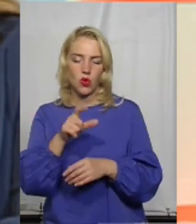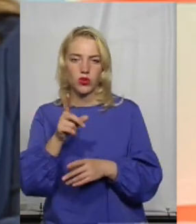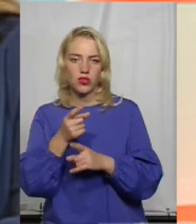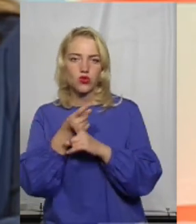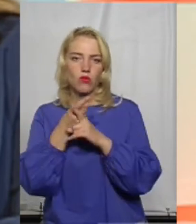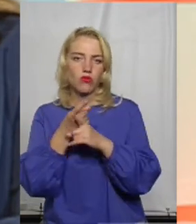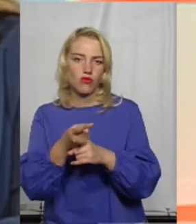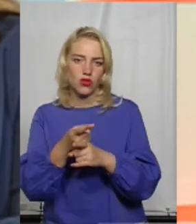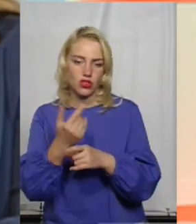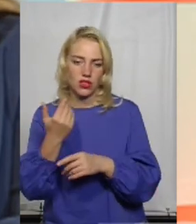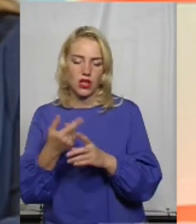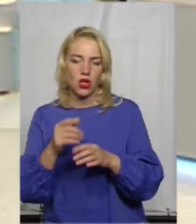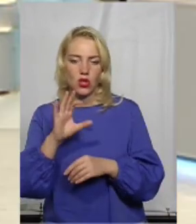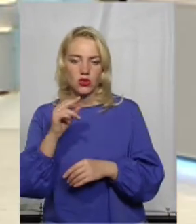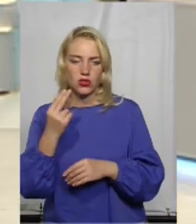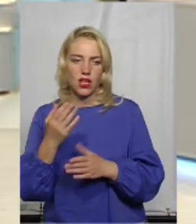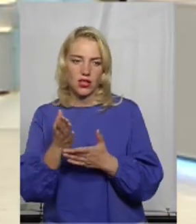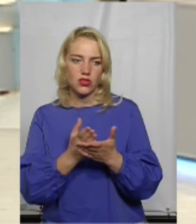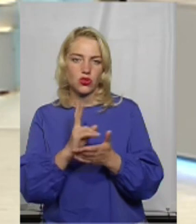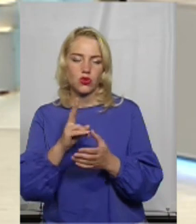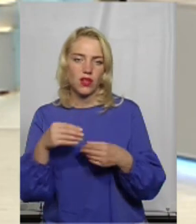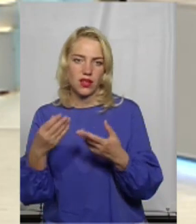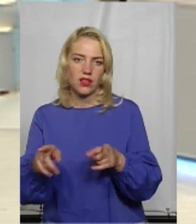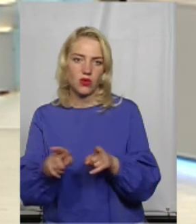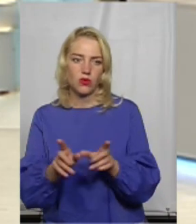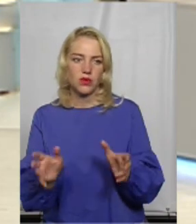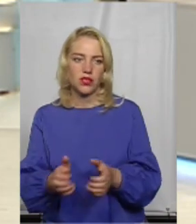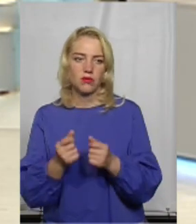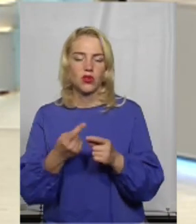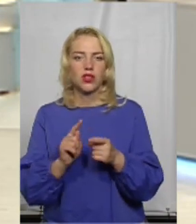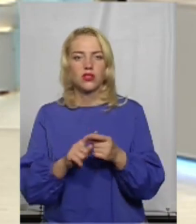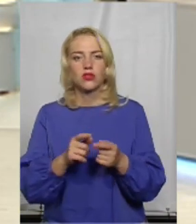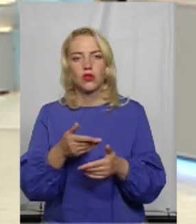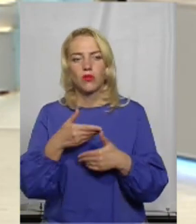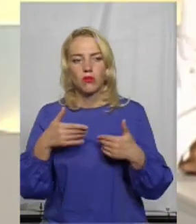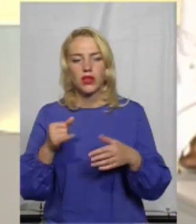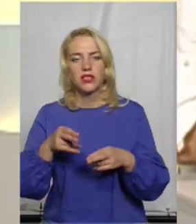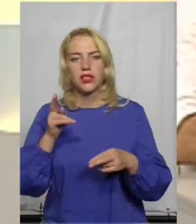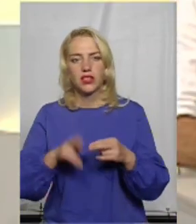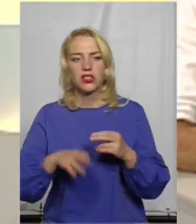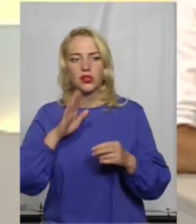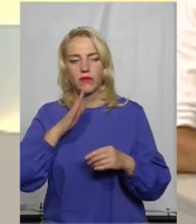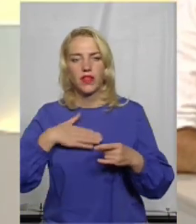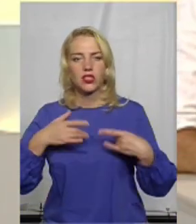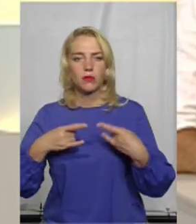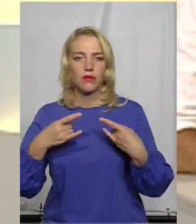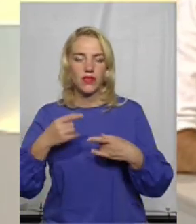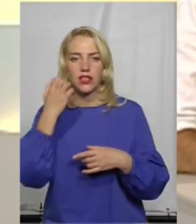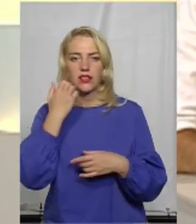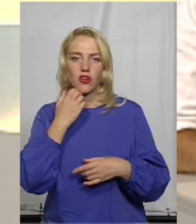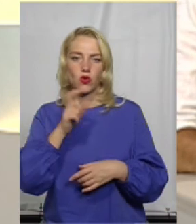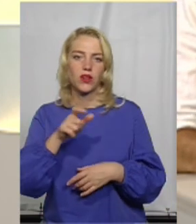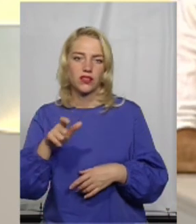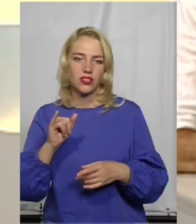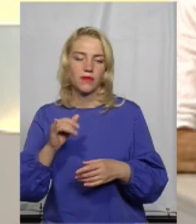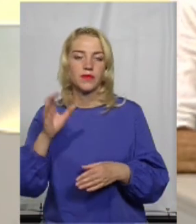супроводжувати в ті соціальні служби, які таку підтримку надають. Дякую. На цьому ми і закінчимо наш ефір. Дякую нашим глядачам